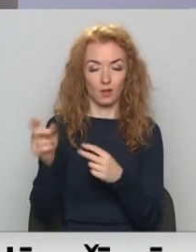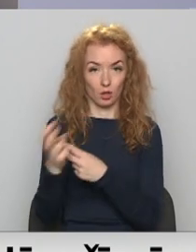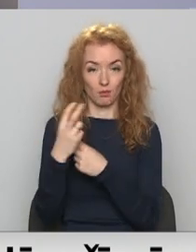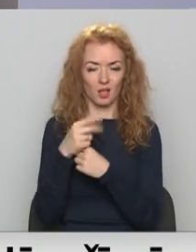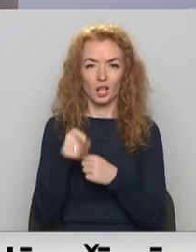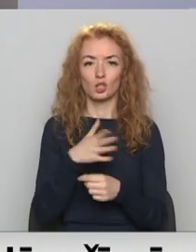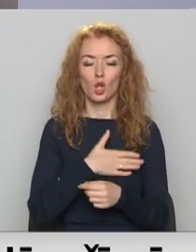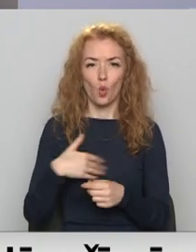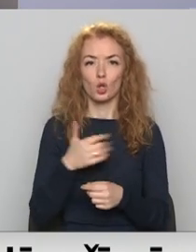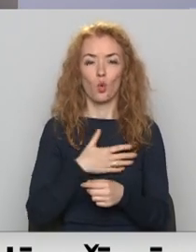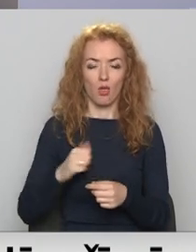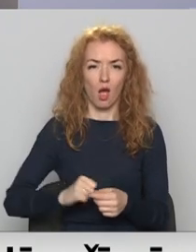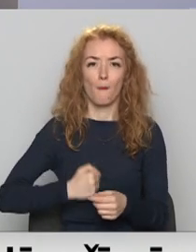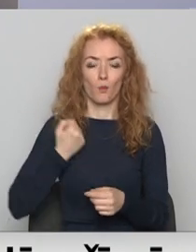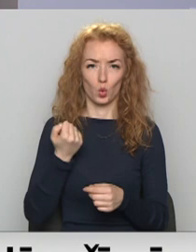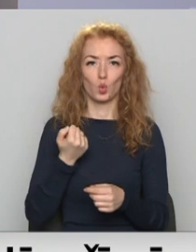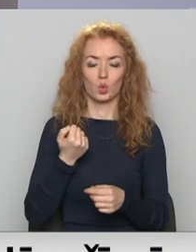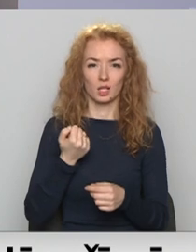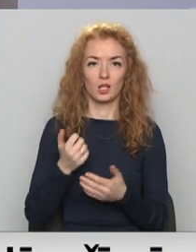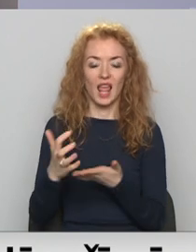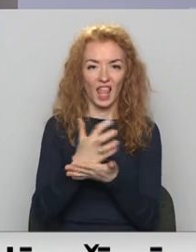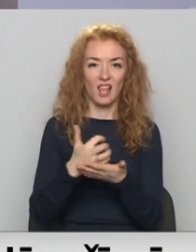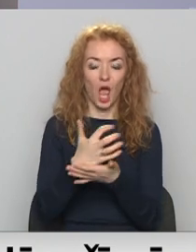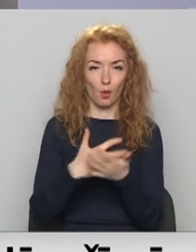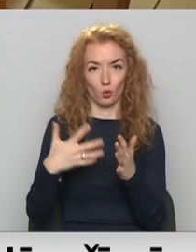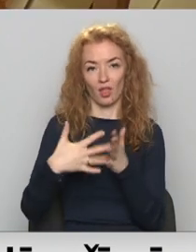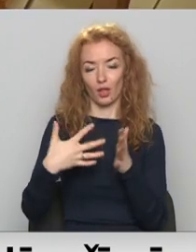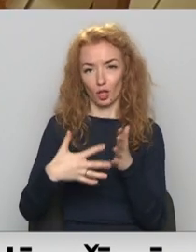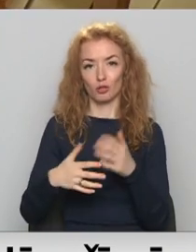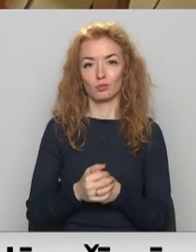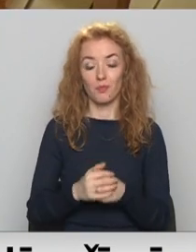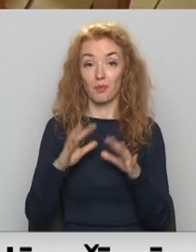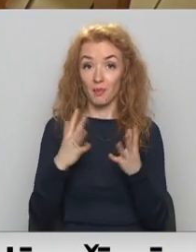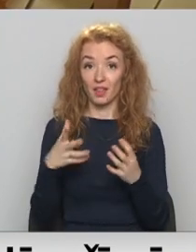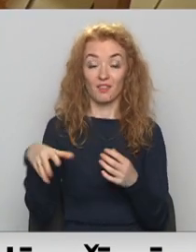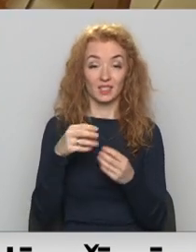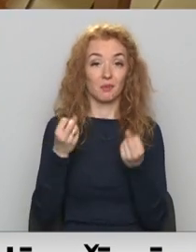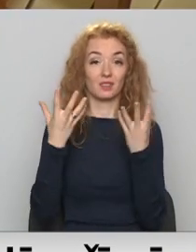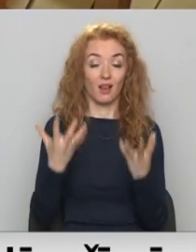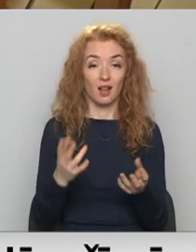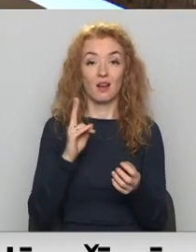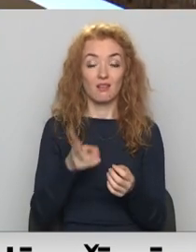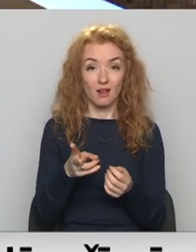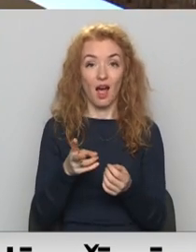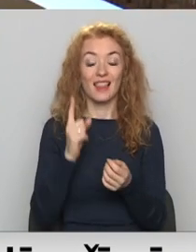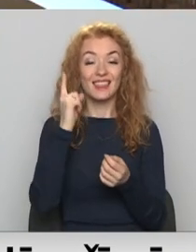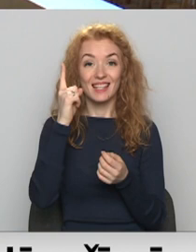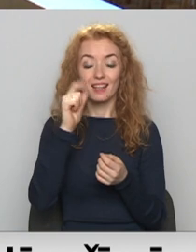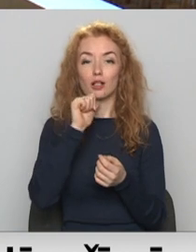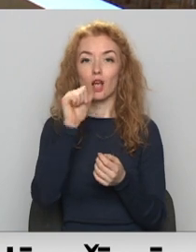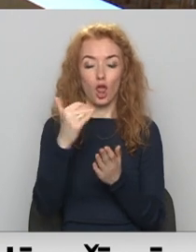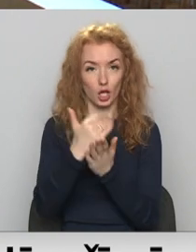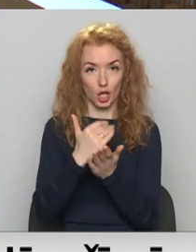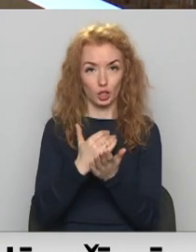tas ļoti, ļoti apgrūtina ieņēmumu rēķināšanu. Tomēr visiem ir skaidrs, ka visticamāk tikai zaļajā